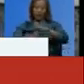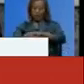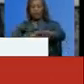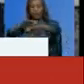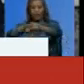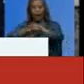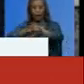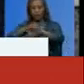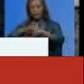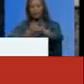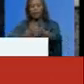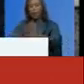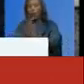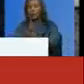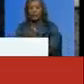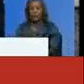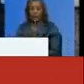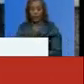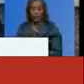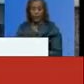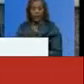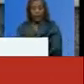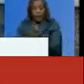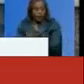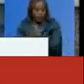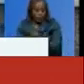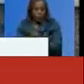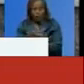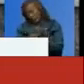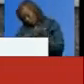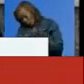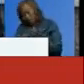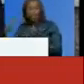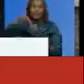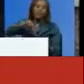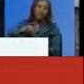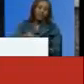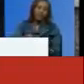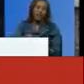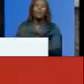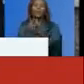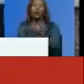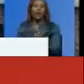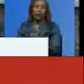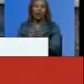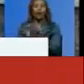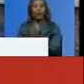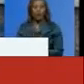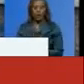ተያይዘን መጓዝ ይጠበቅብናል። ይህ ሲሆን ስንወድቅም ስንነሳም በጋራ